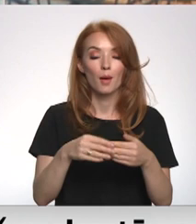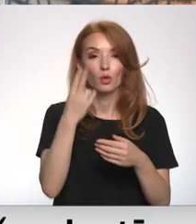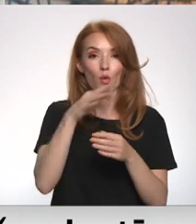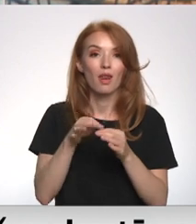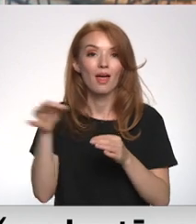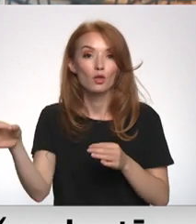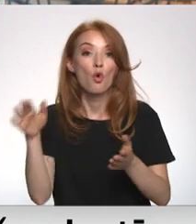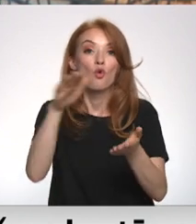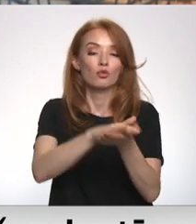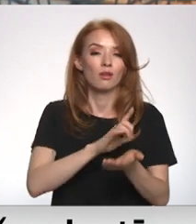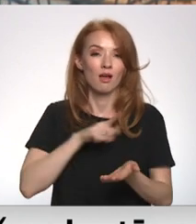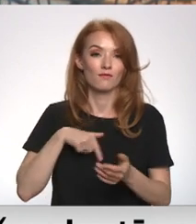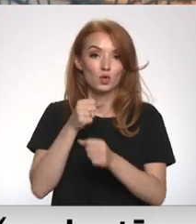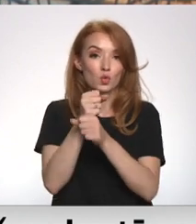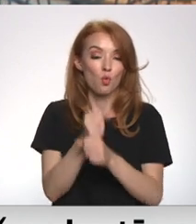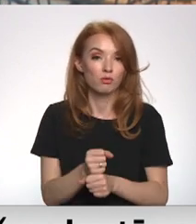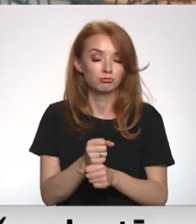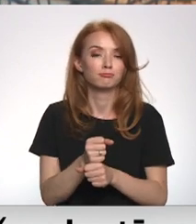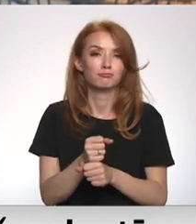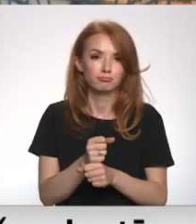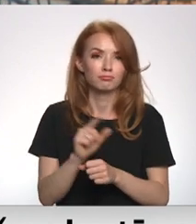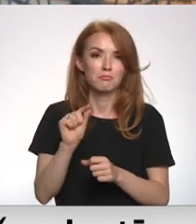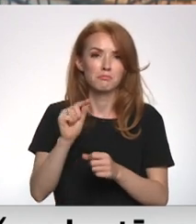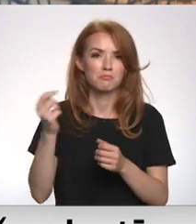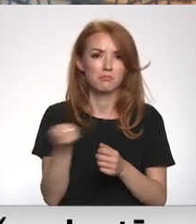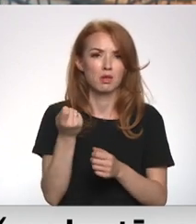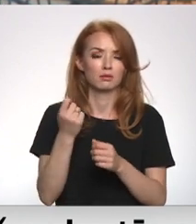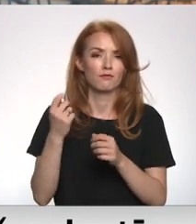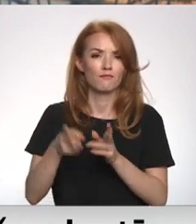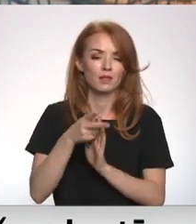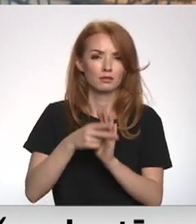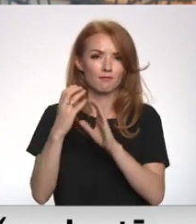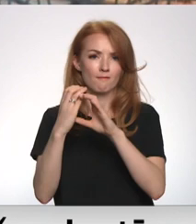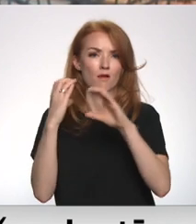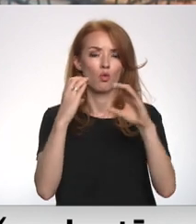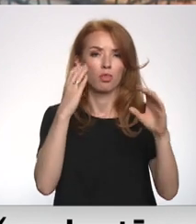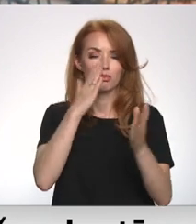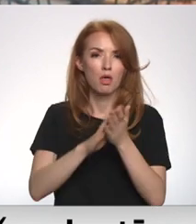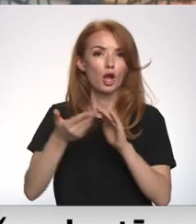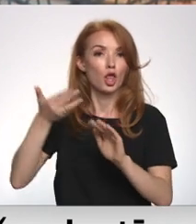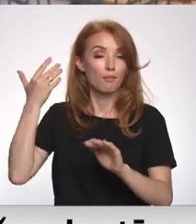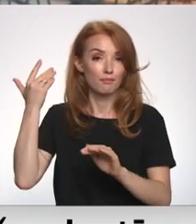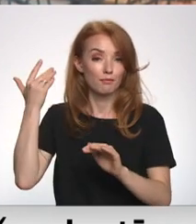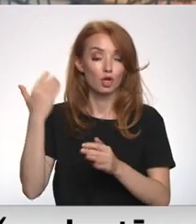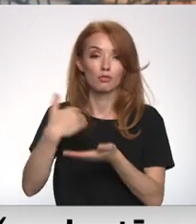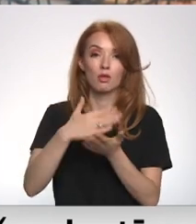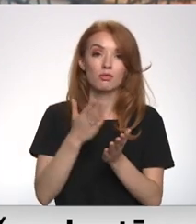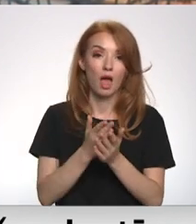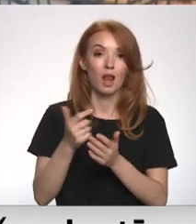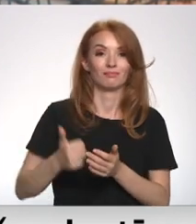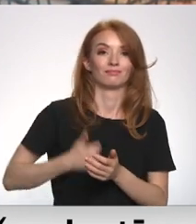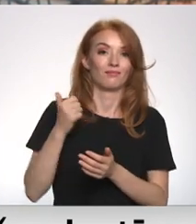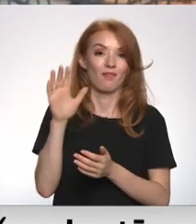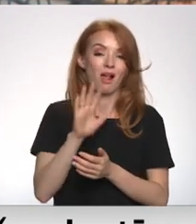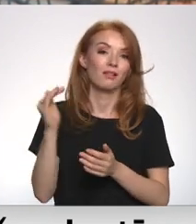reģioniem uz Latvijas ostām ir pieejams mazāks vilcienu vagonu skaits nekā iepriekšējās sezonās. Daļa no mūsu valstī piederošiem vagoniem